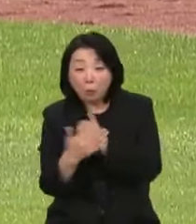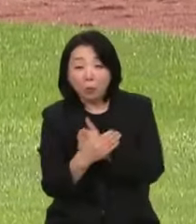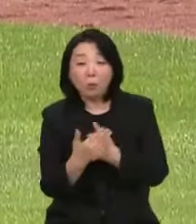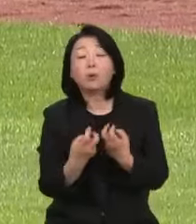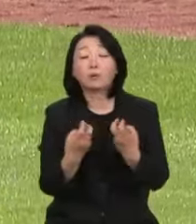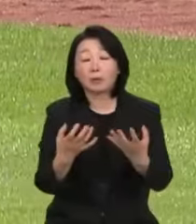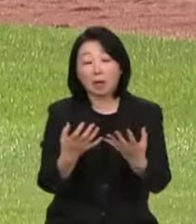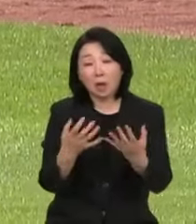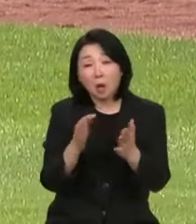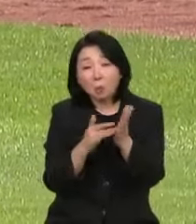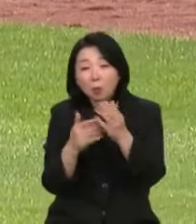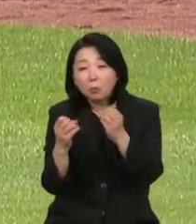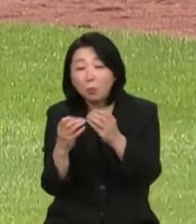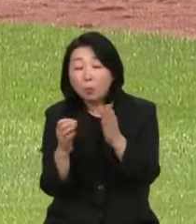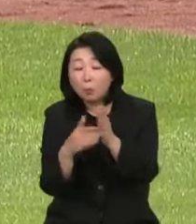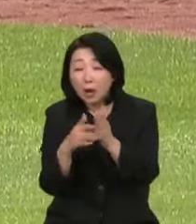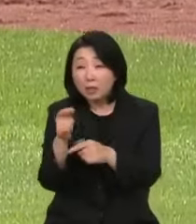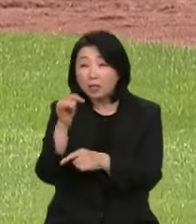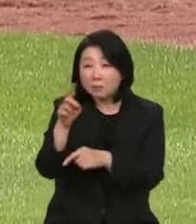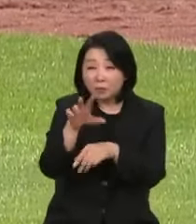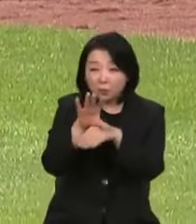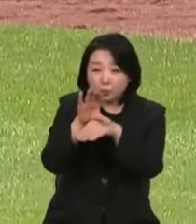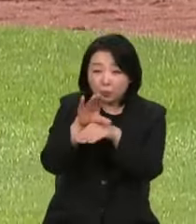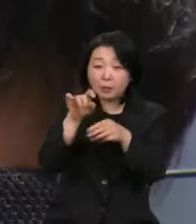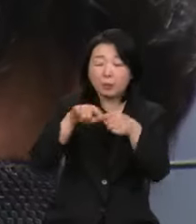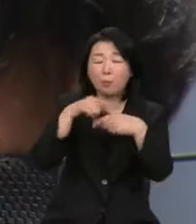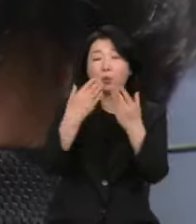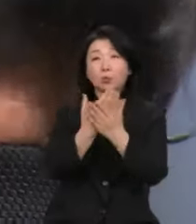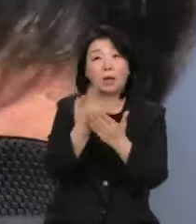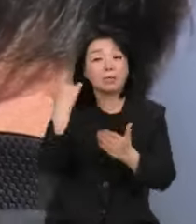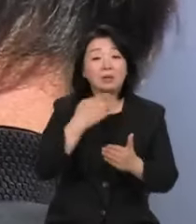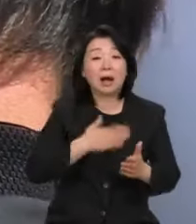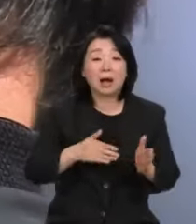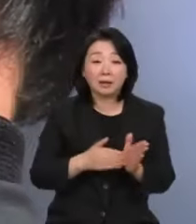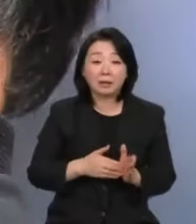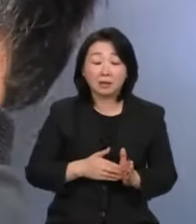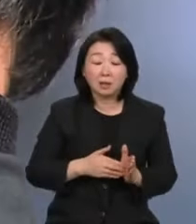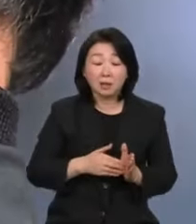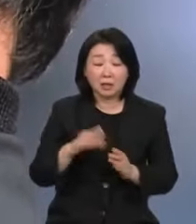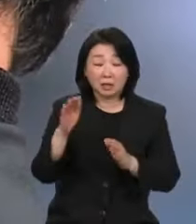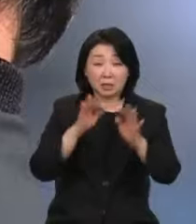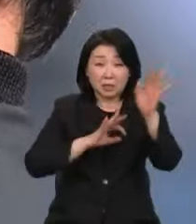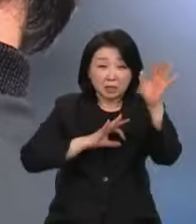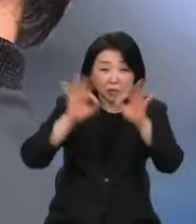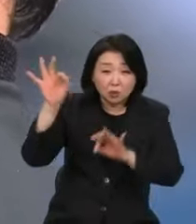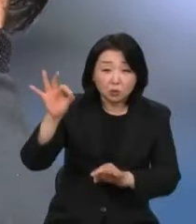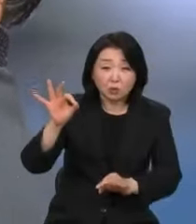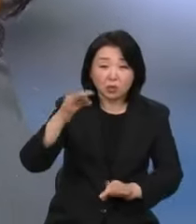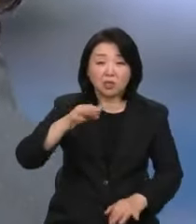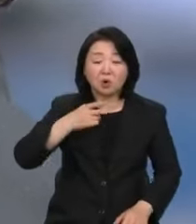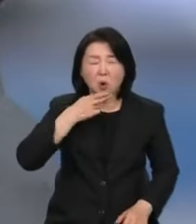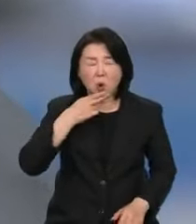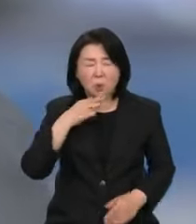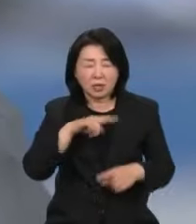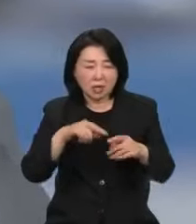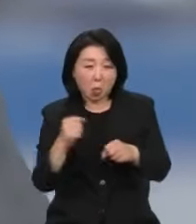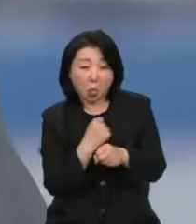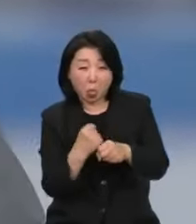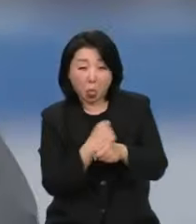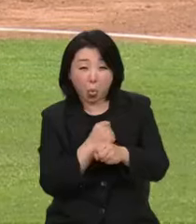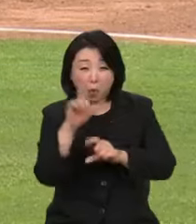대화가 TV 중계방송을 타고 세상에 알려졌습니다. 오심을 인정하지 않으려는 모의가 있는 그대로 노출된